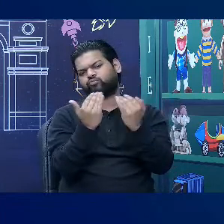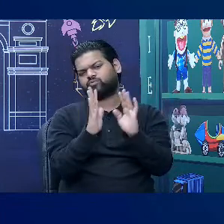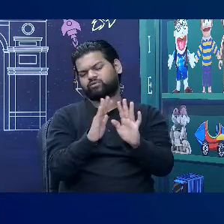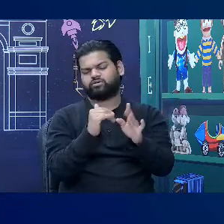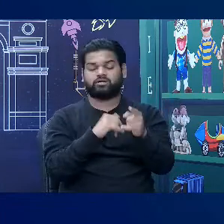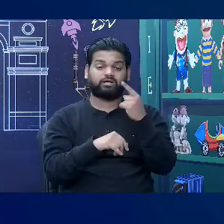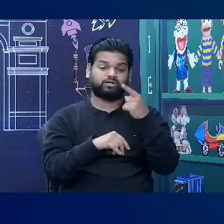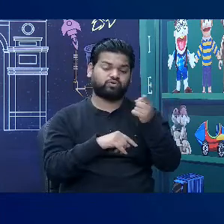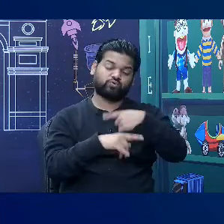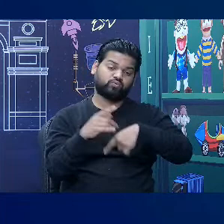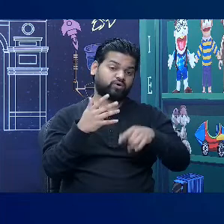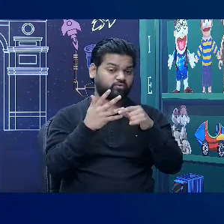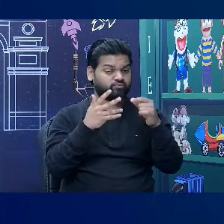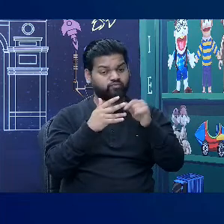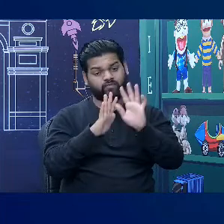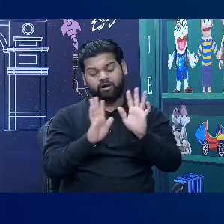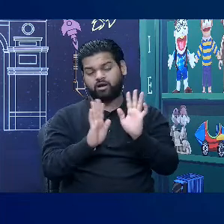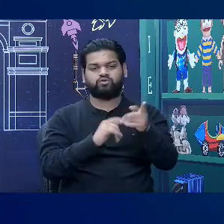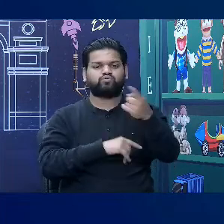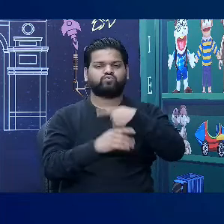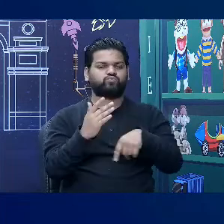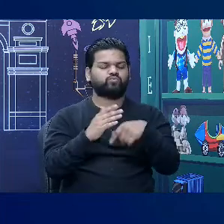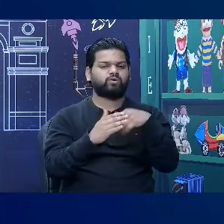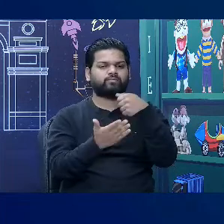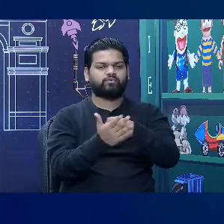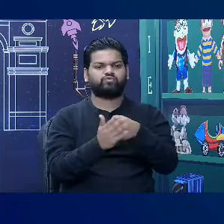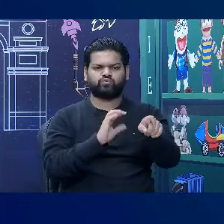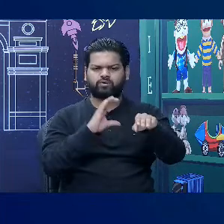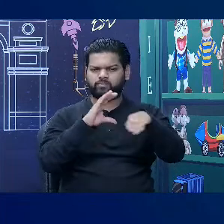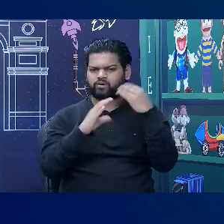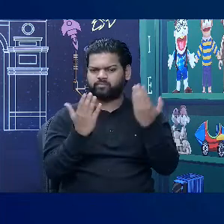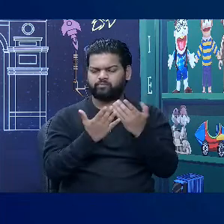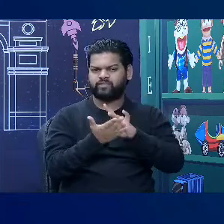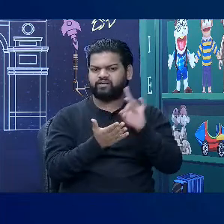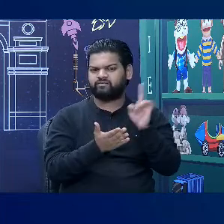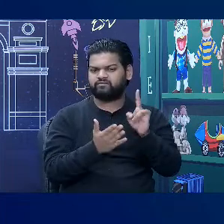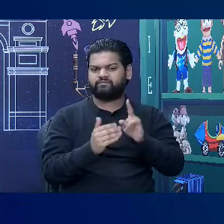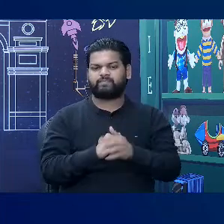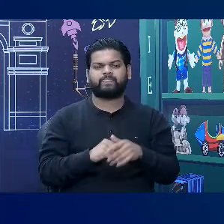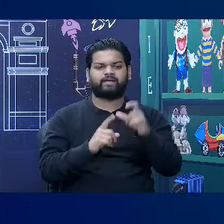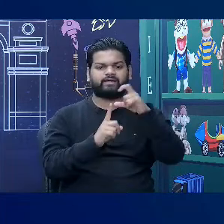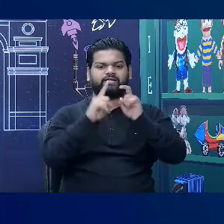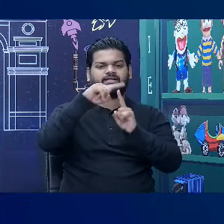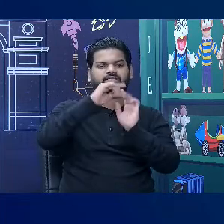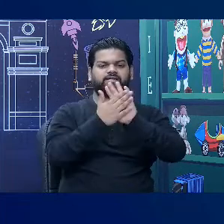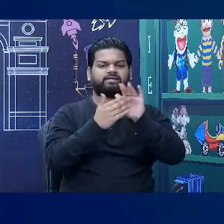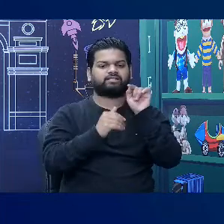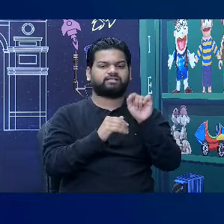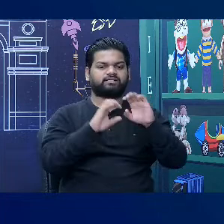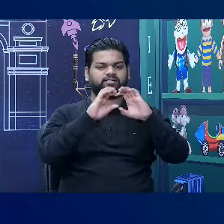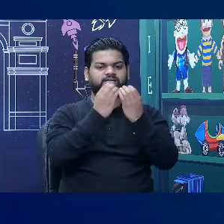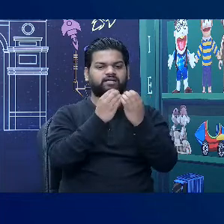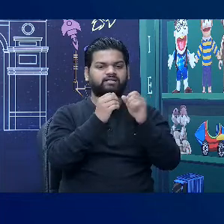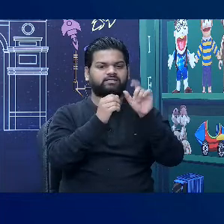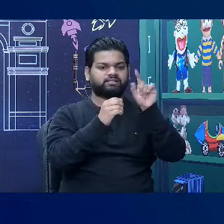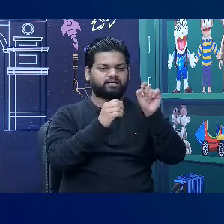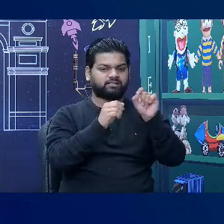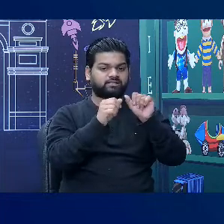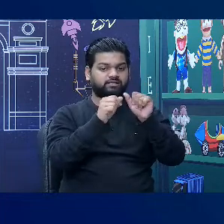ज़रूर लगाइएगा। और इसको आपने कहाँ मेल करना है वो बता देते हैं। आपने मेल करना है